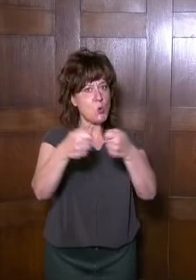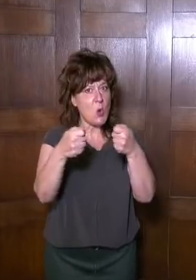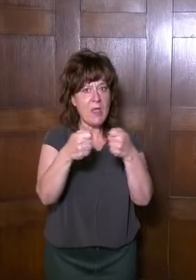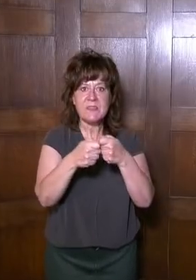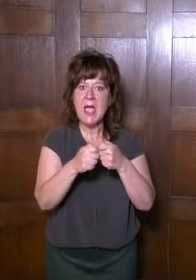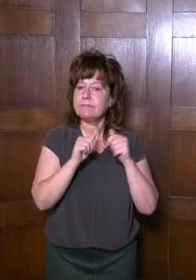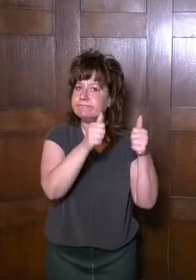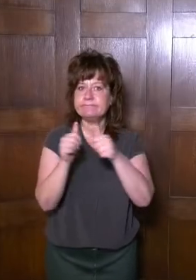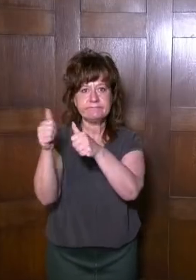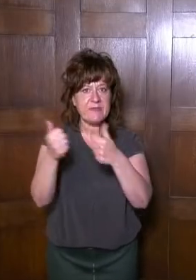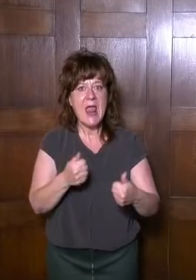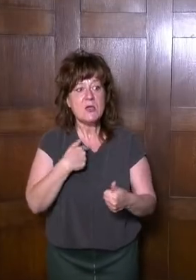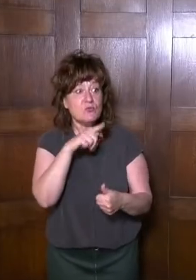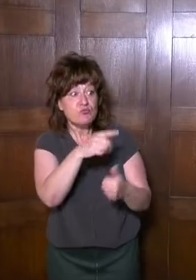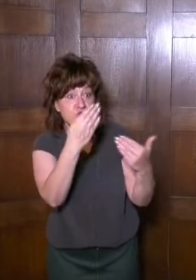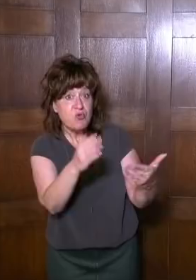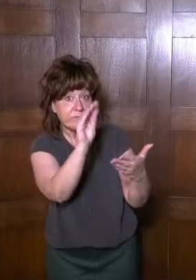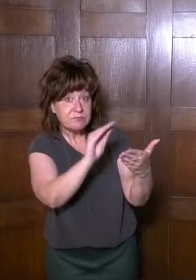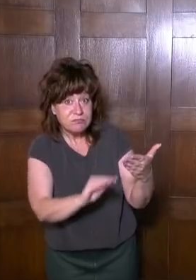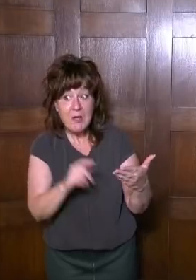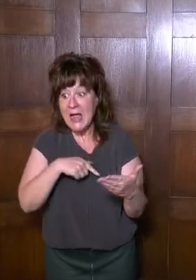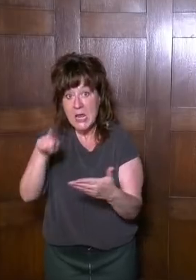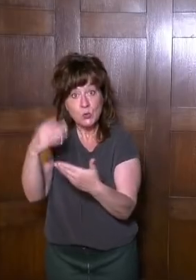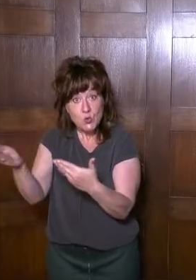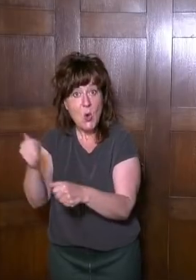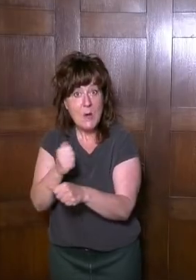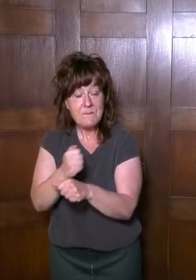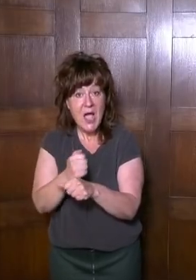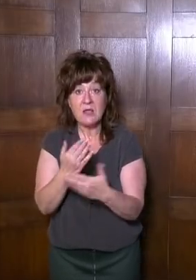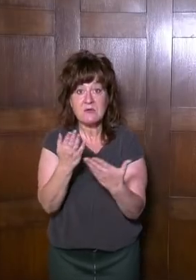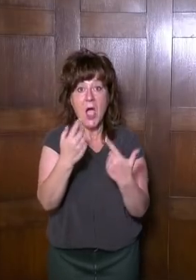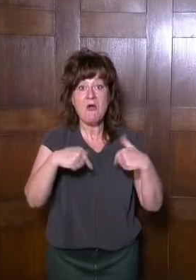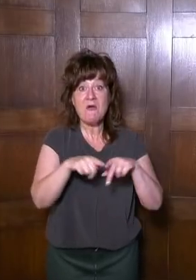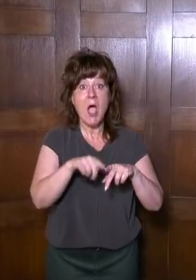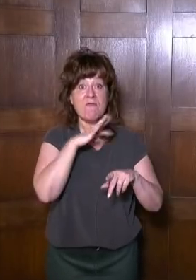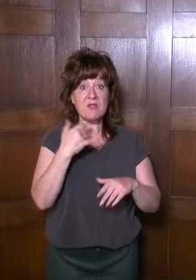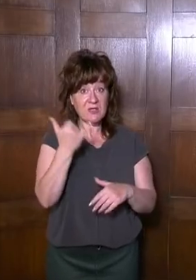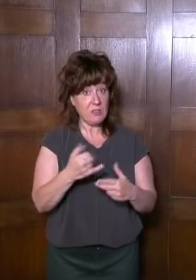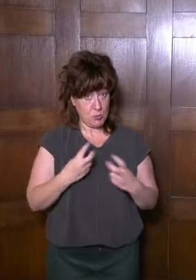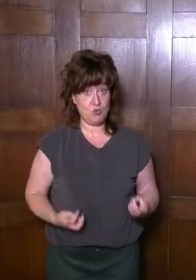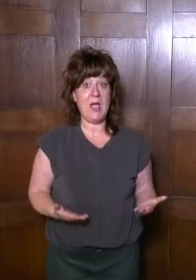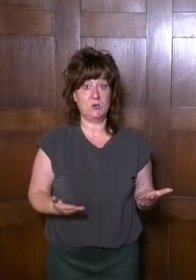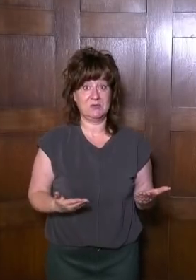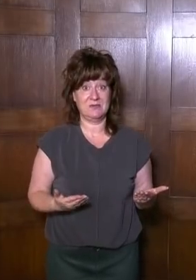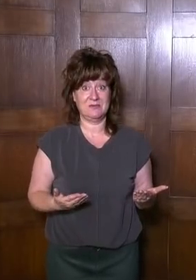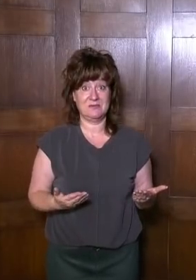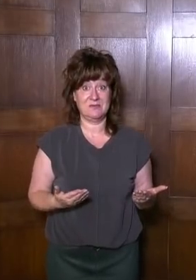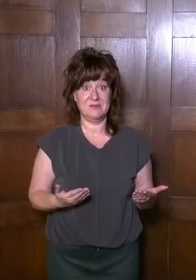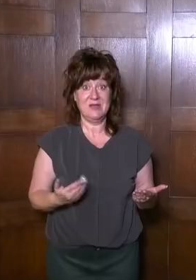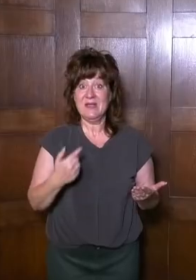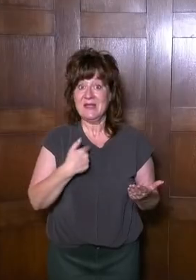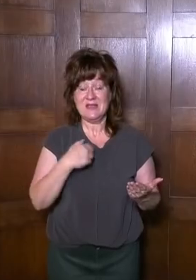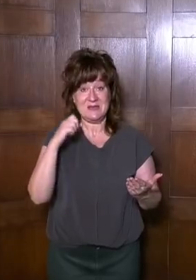viel geholfen, hast du das schon ausgefüllt, können wir das machen, jenes machen. Aber wir hatten natürlich auch alle unsere Kinder zu Hause und ich kann